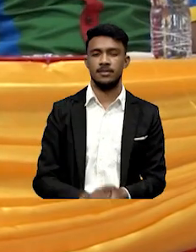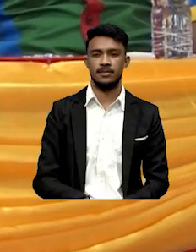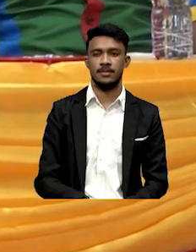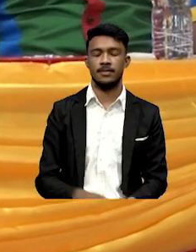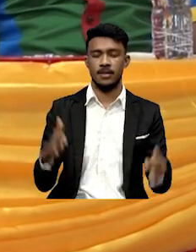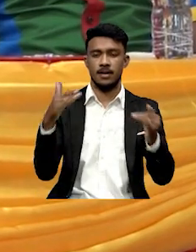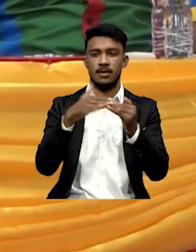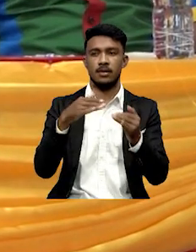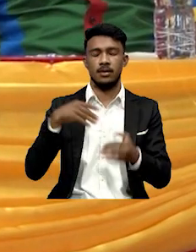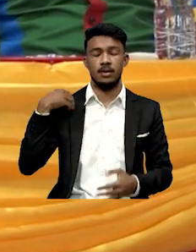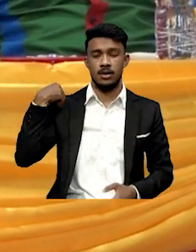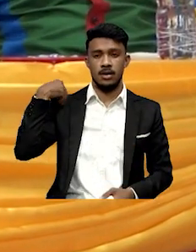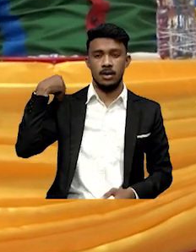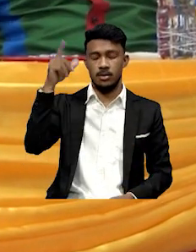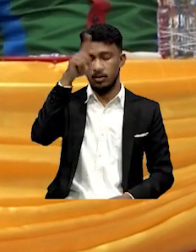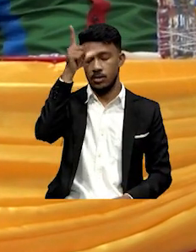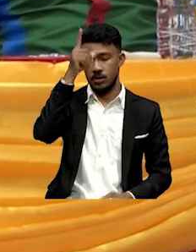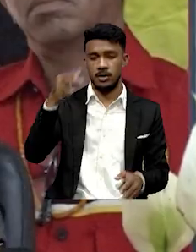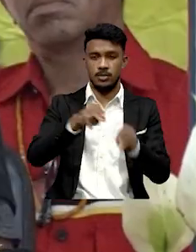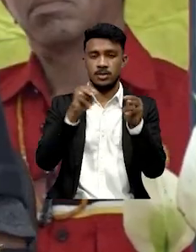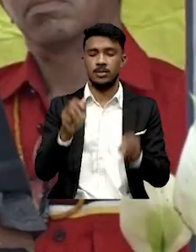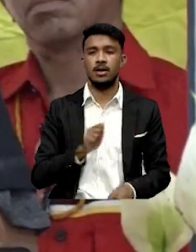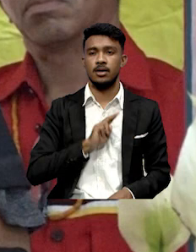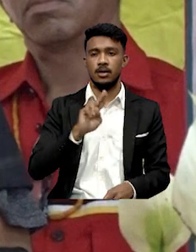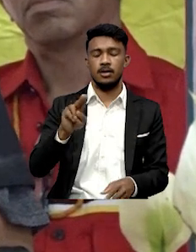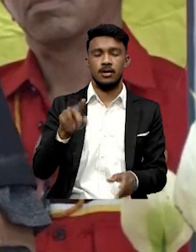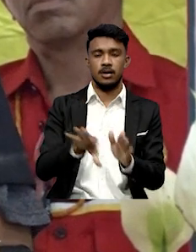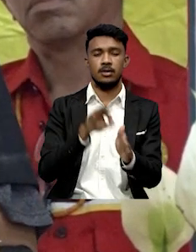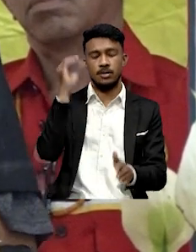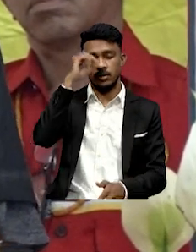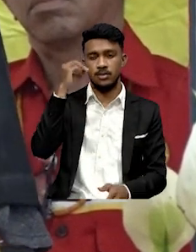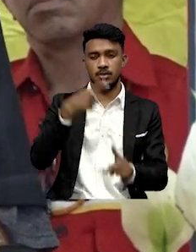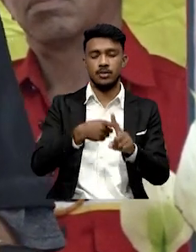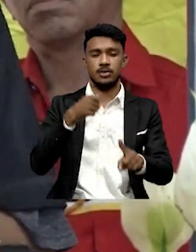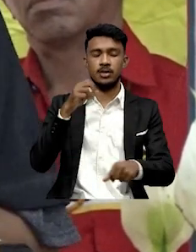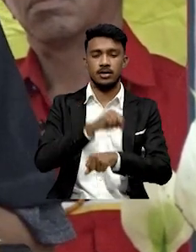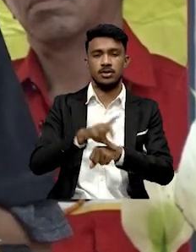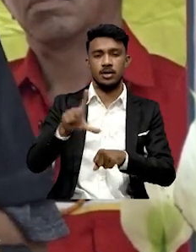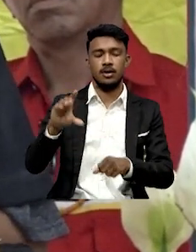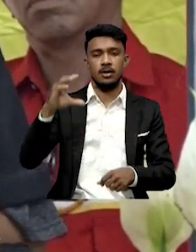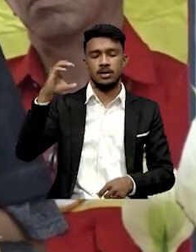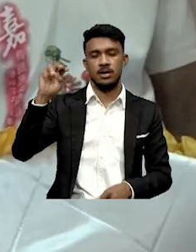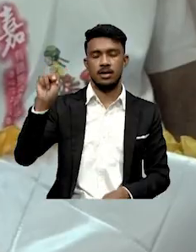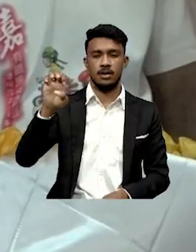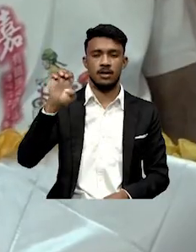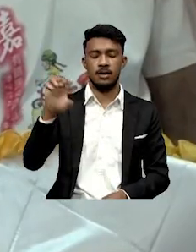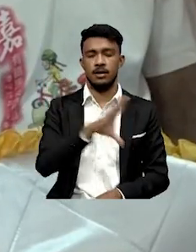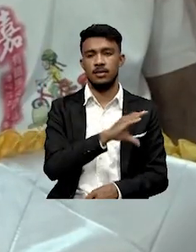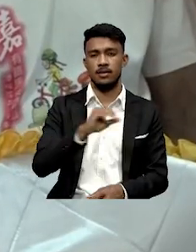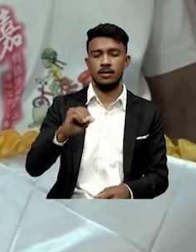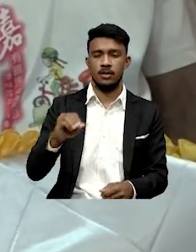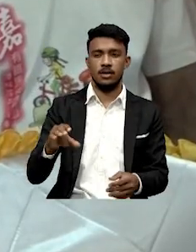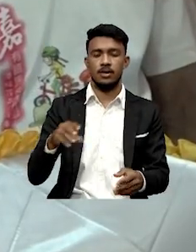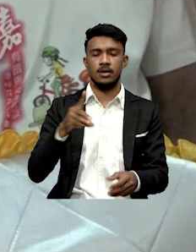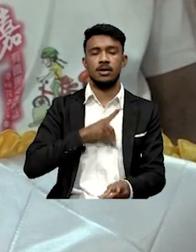dialogu kandidatu Francisco Guterres Lualo ia munisipi aileu hetan observasaun husi observador nasional Komisaun Nasional Eleisaun CNE Providoria